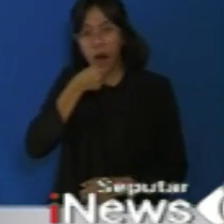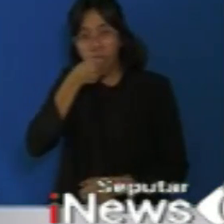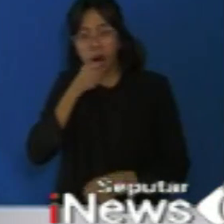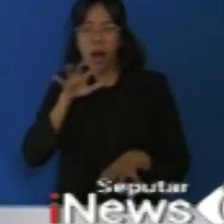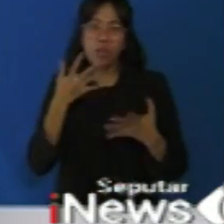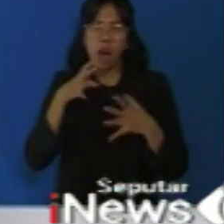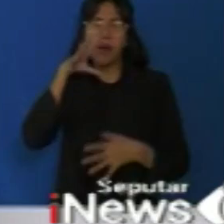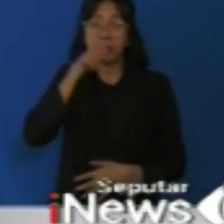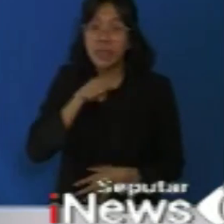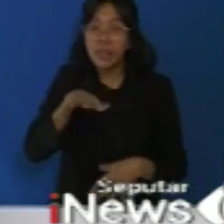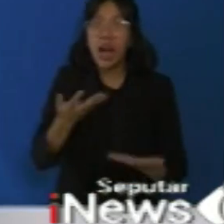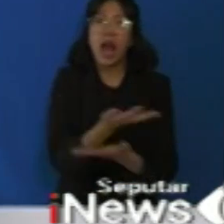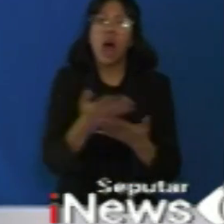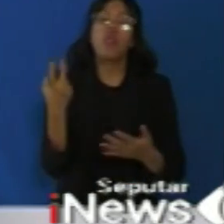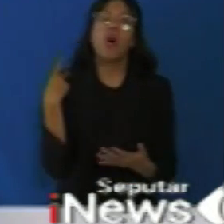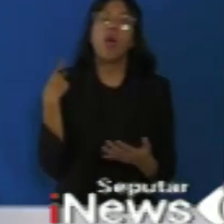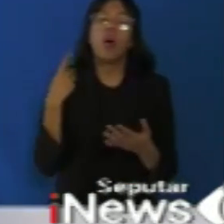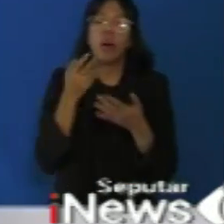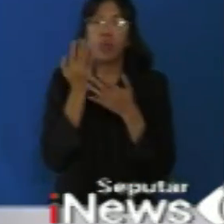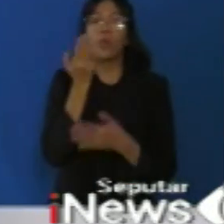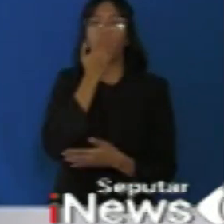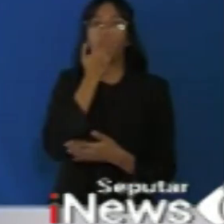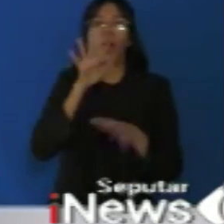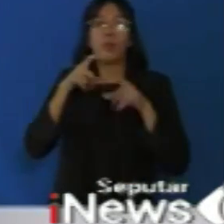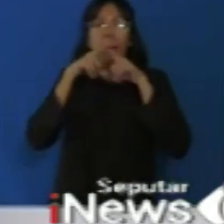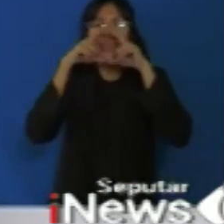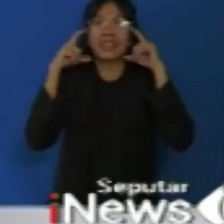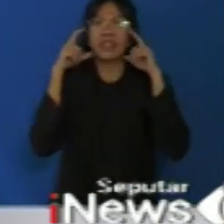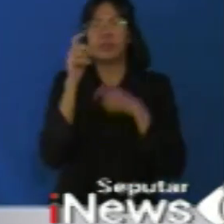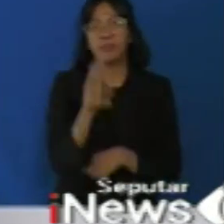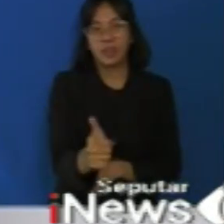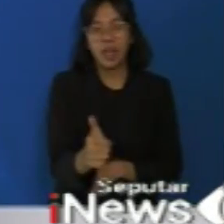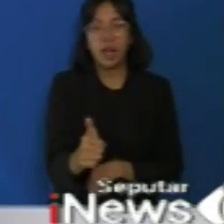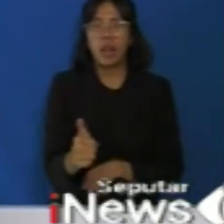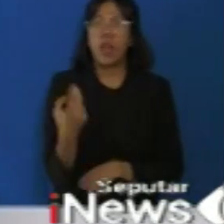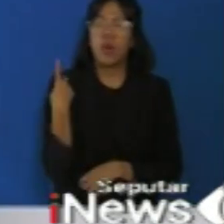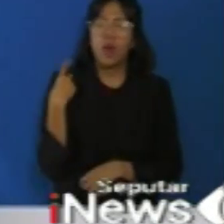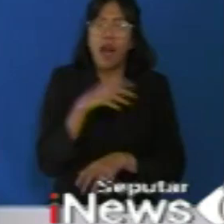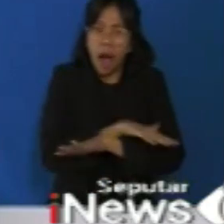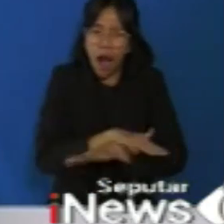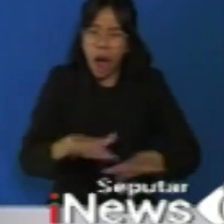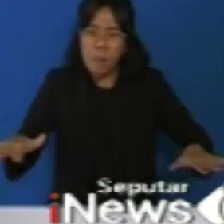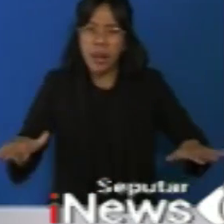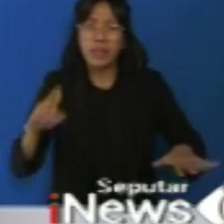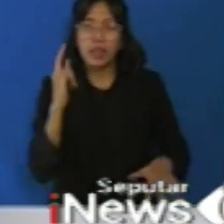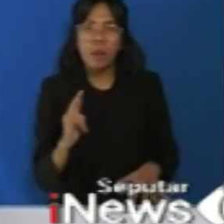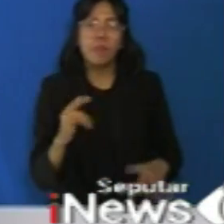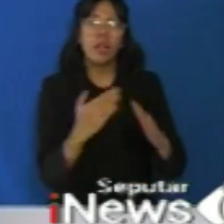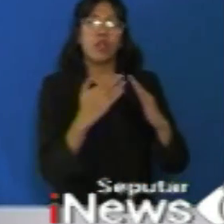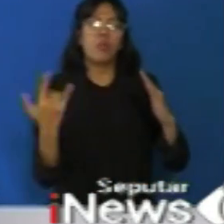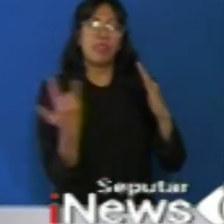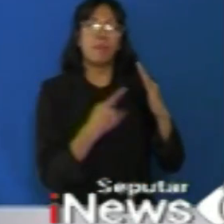Tutup dengan masker atau menggunakan sarung tangan. Tetap aman dan produktif di